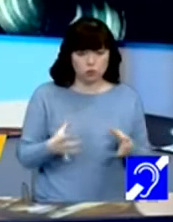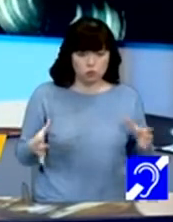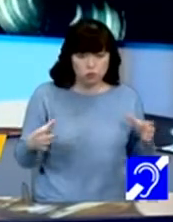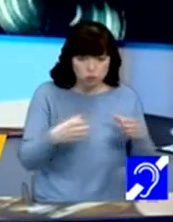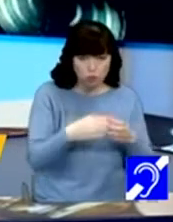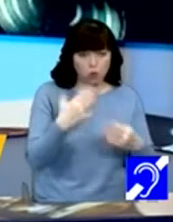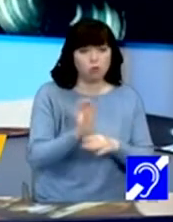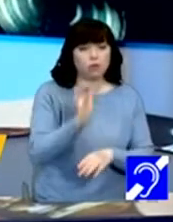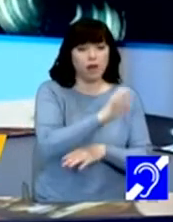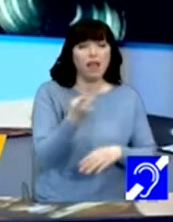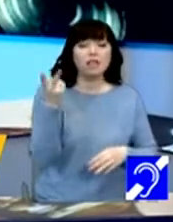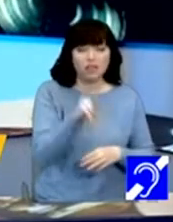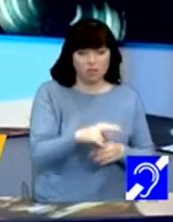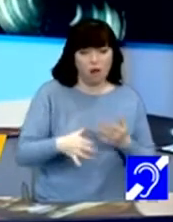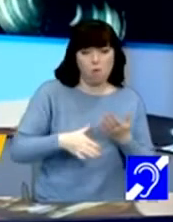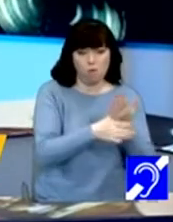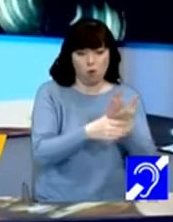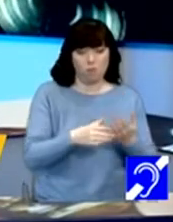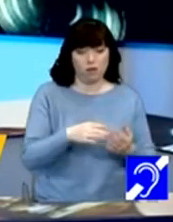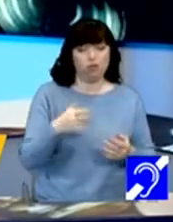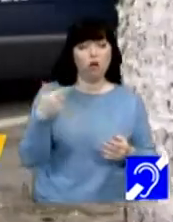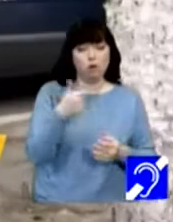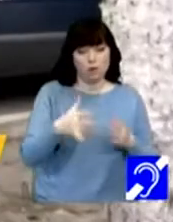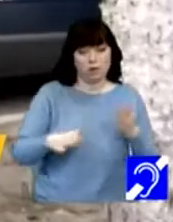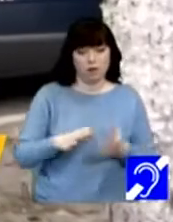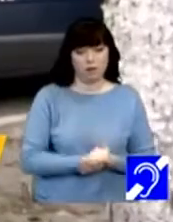trimis deja două loturi cu ajutoare umanitare.